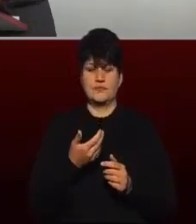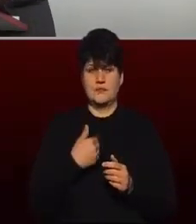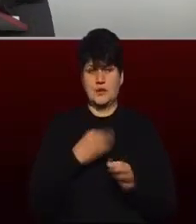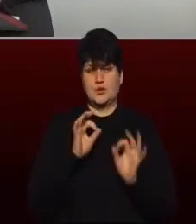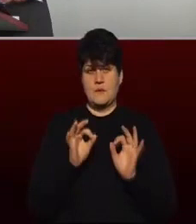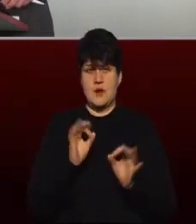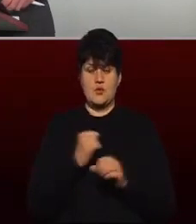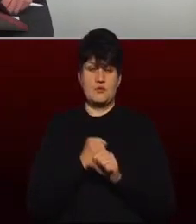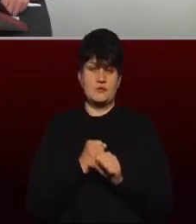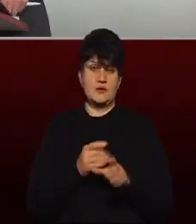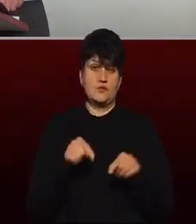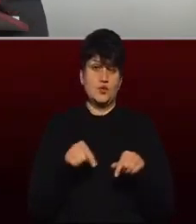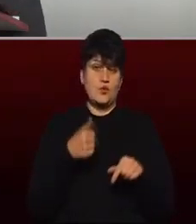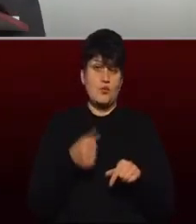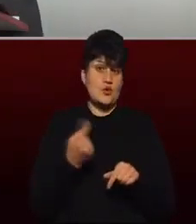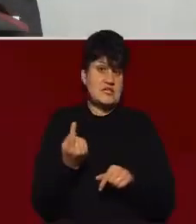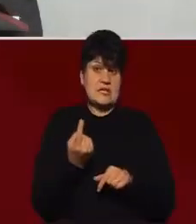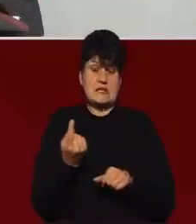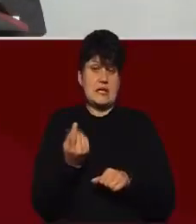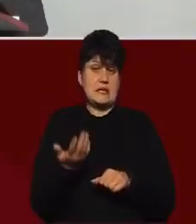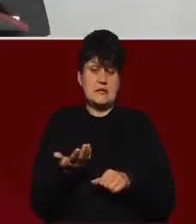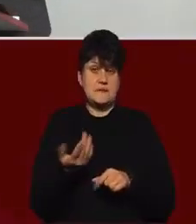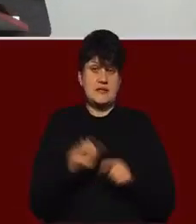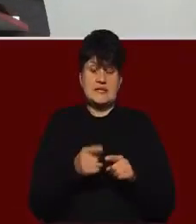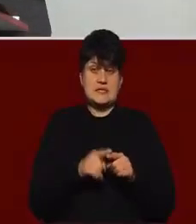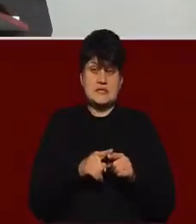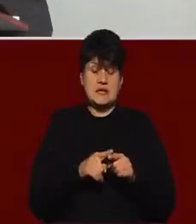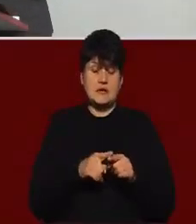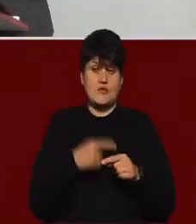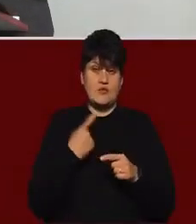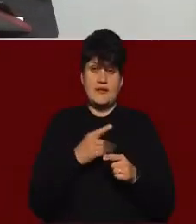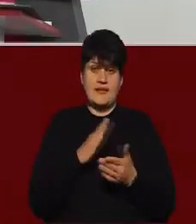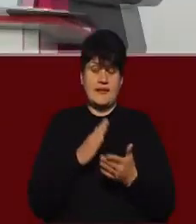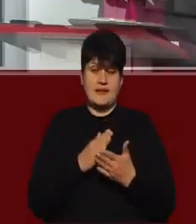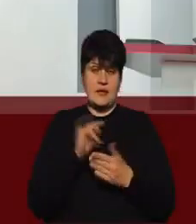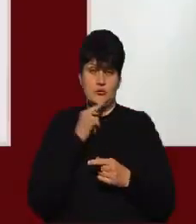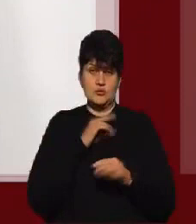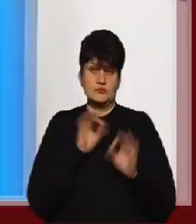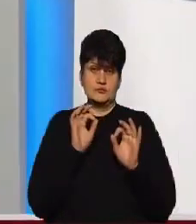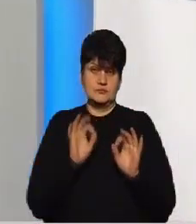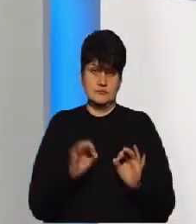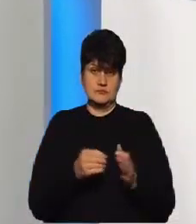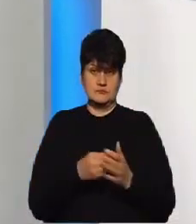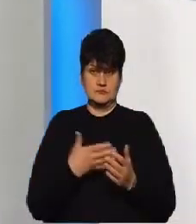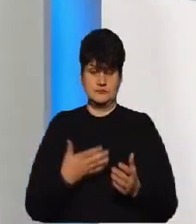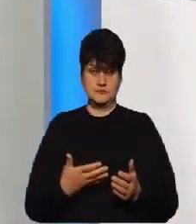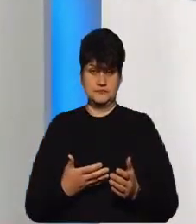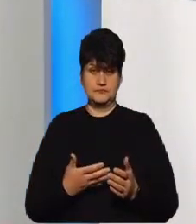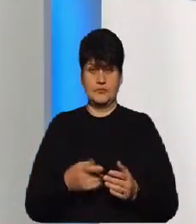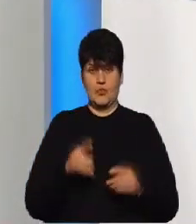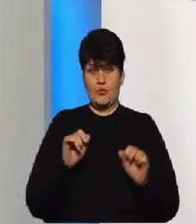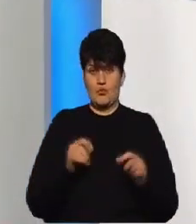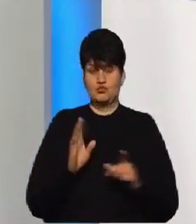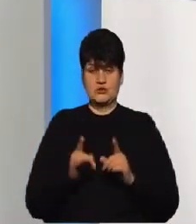ними. Цього року єдине, це не зовсім, я вже розказував, є економічно обґрунтований тариф, тому можуть бути і зміни